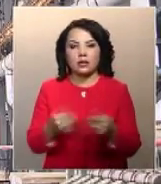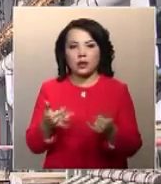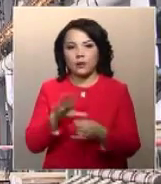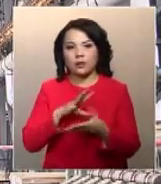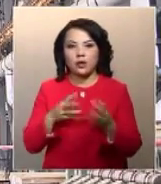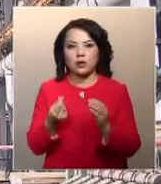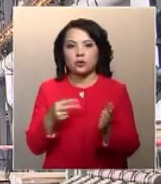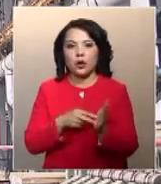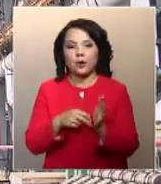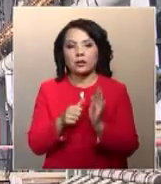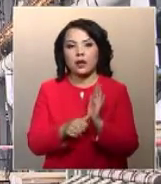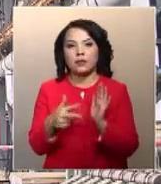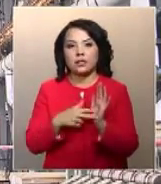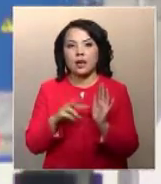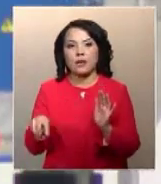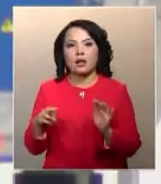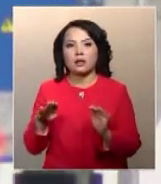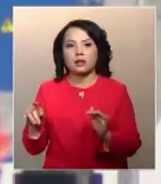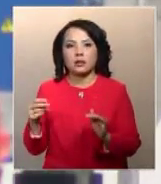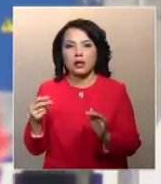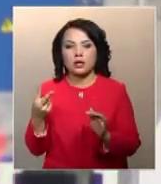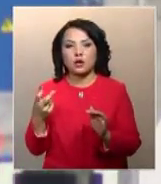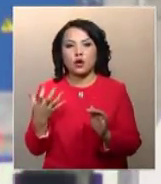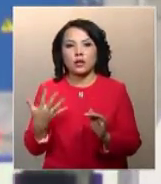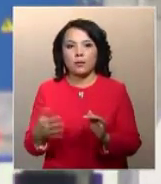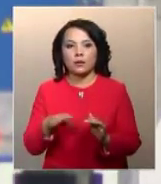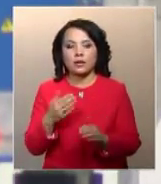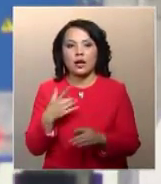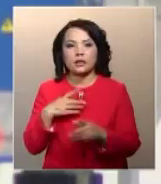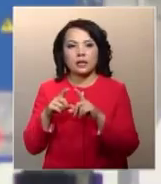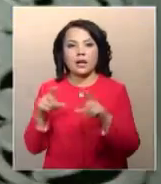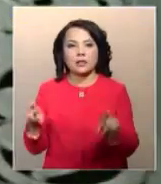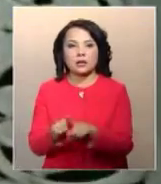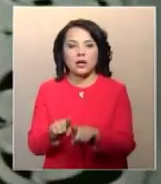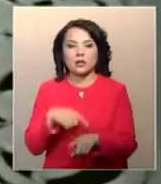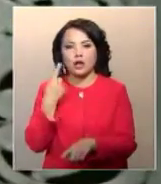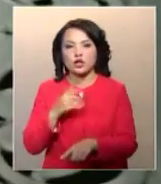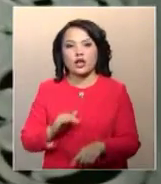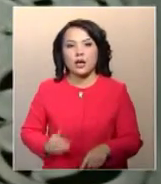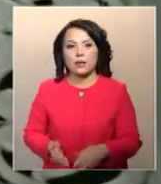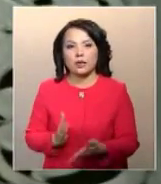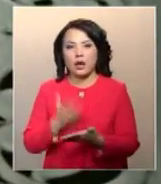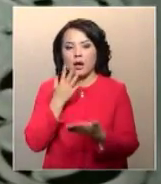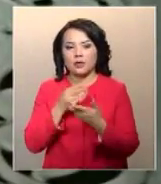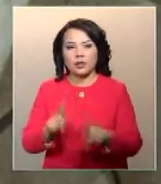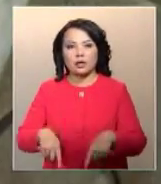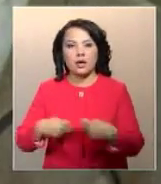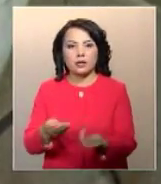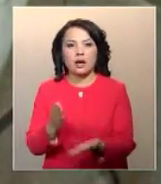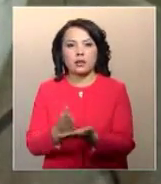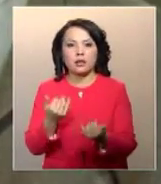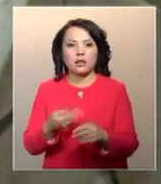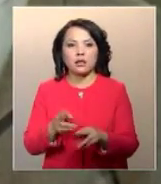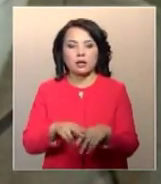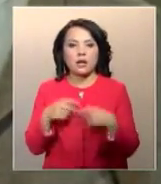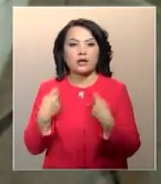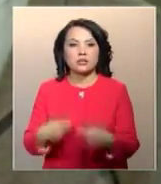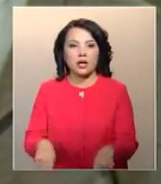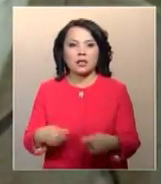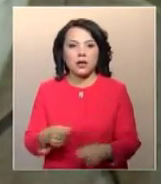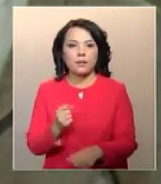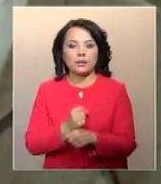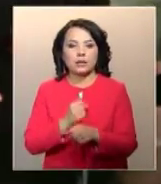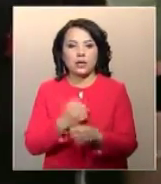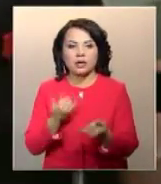жалпы сомасы 68 миллиард теңгенің 205 нысаны жеке меншік иелігіне өтті. Айта кетейік, сатылымға